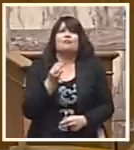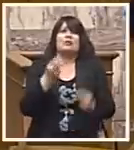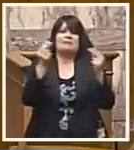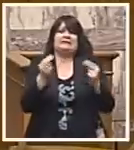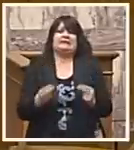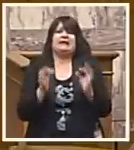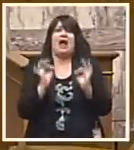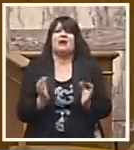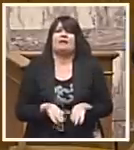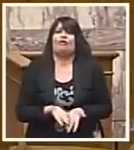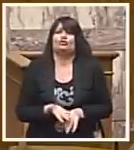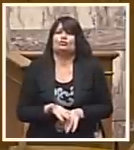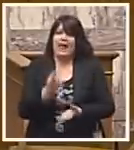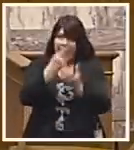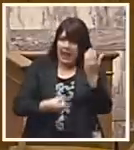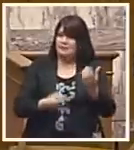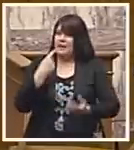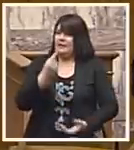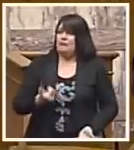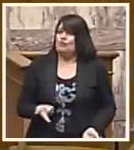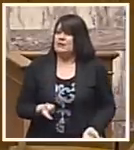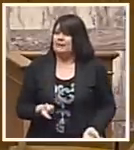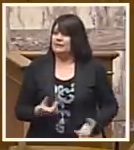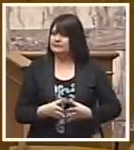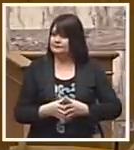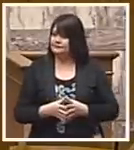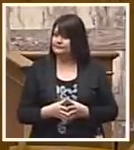στοιχεία του ελλείμματος και του χρέους της χώρας.